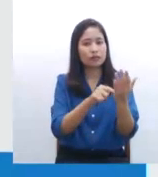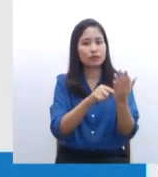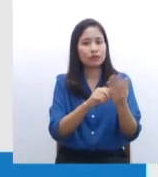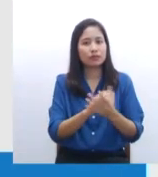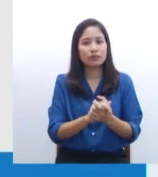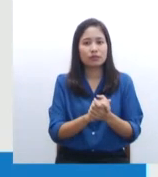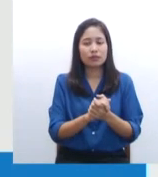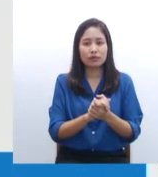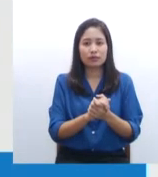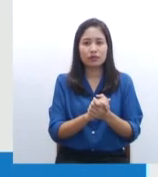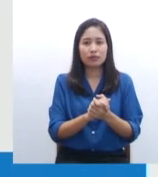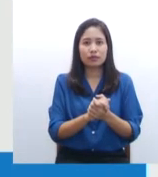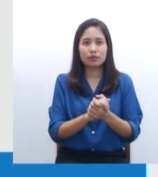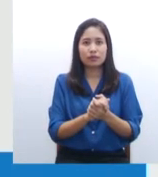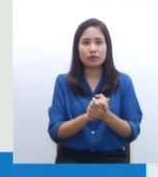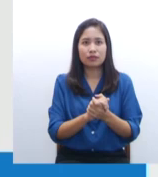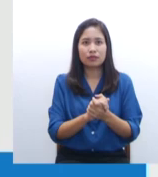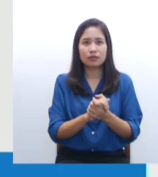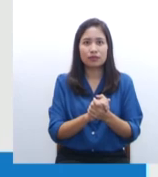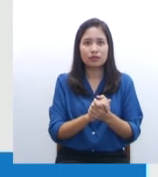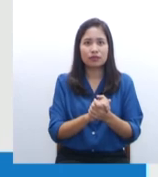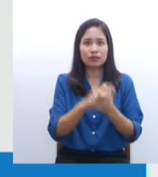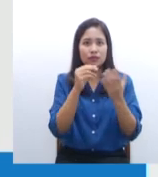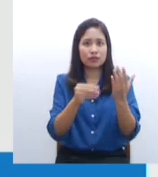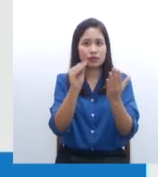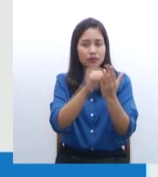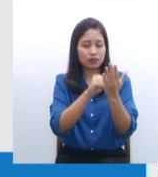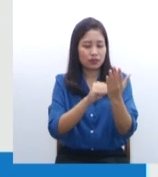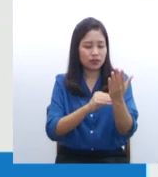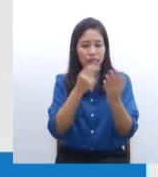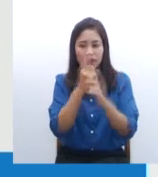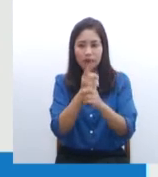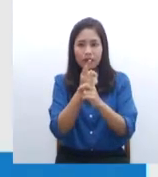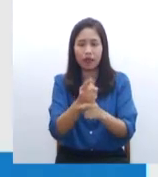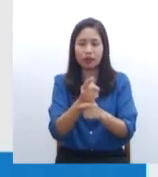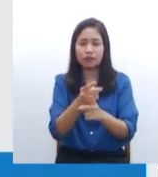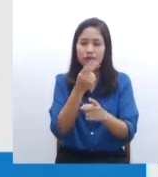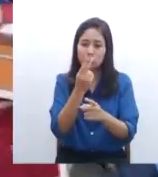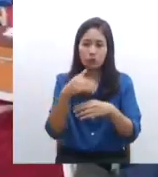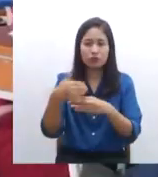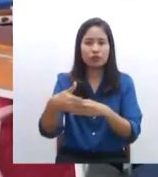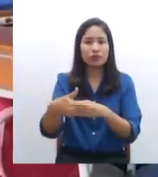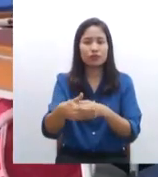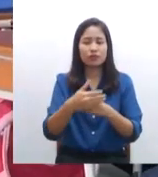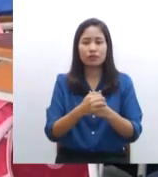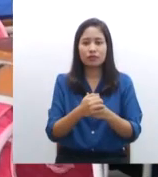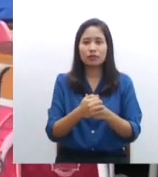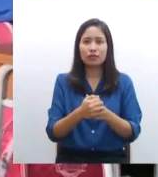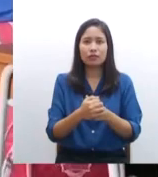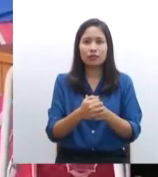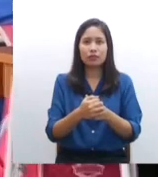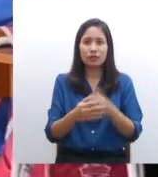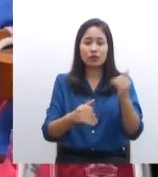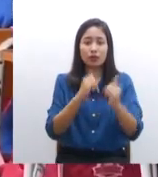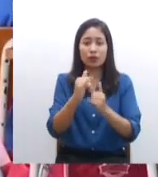ผู้ตรวจราชการติดตามความก้าวหน้าที่ได้ปฏิบัติของผู้รับการตรวจหากมีการตรวจเยี่ยมจากบุคค